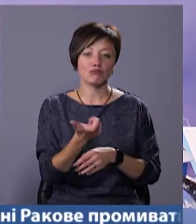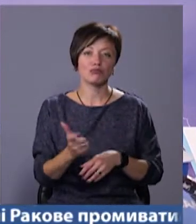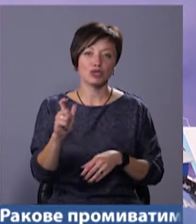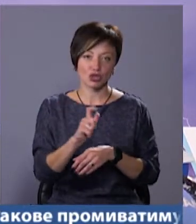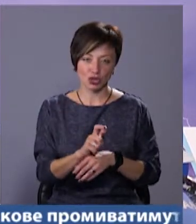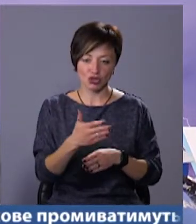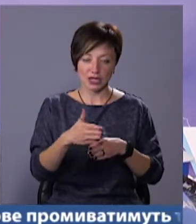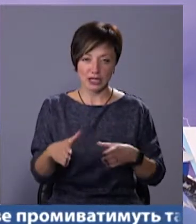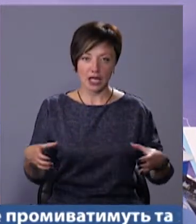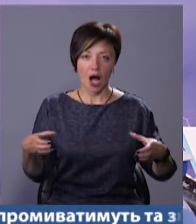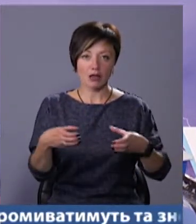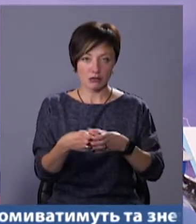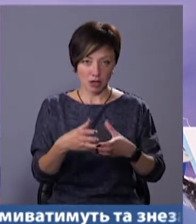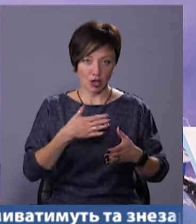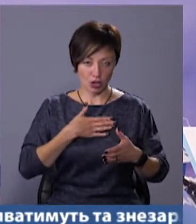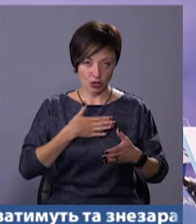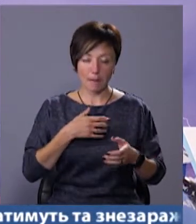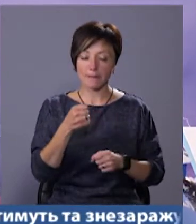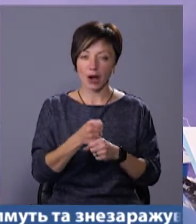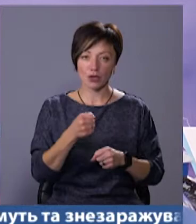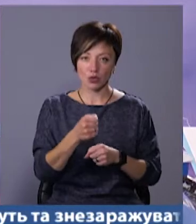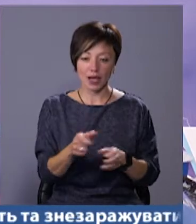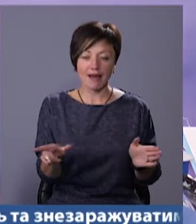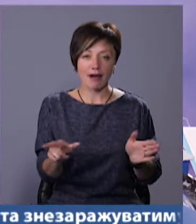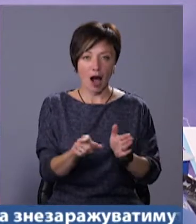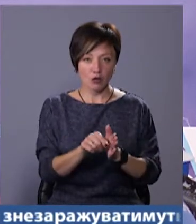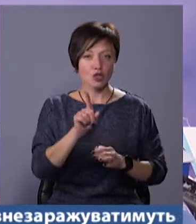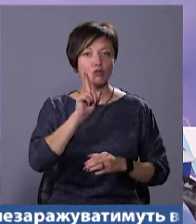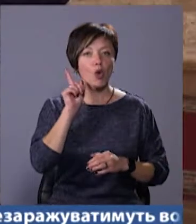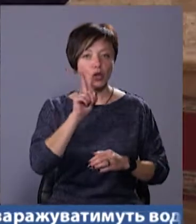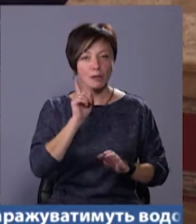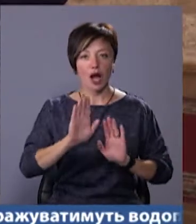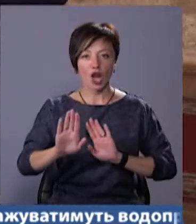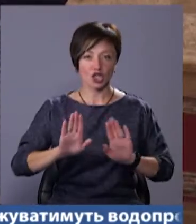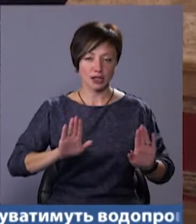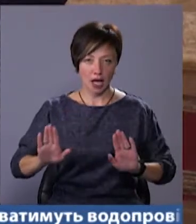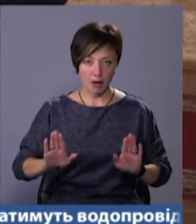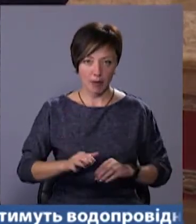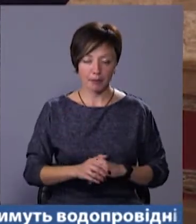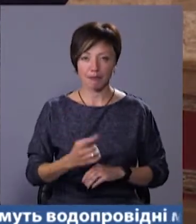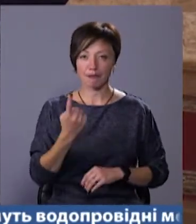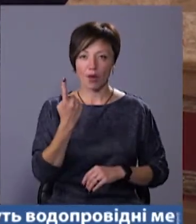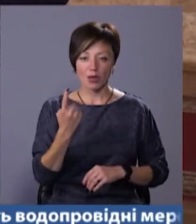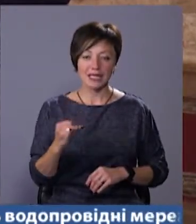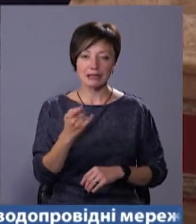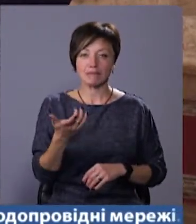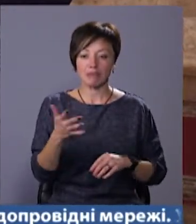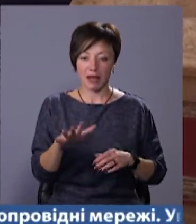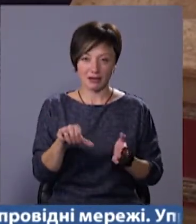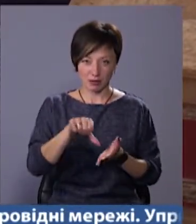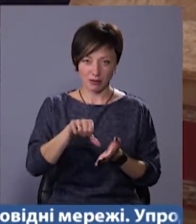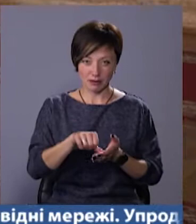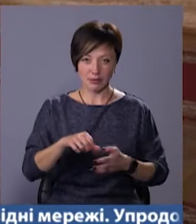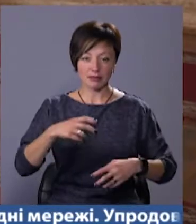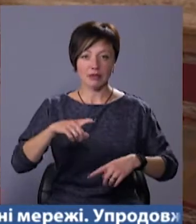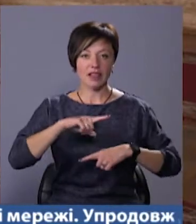велика частина трупи зайнята, і вони працюють разом з молодими режисерами. Одна з 5 фіналістів – Анастасія Вервейко із